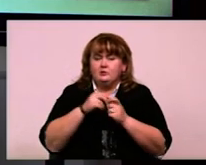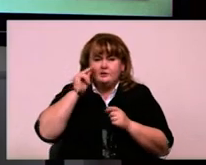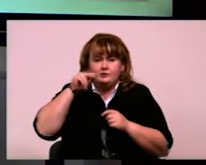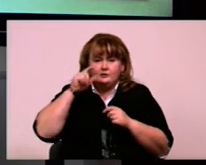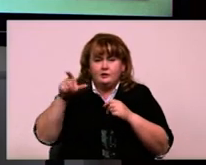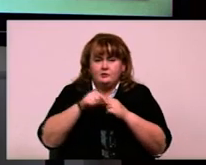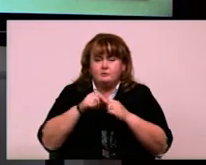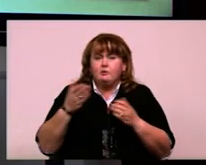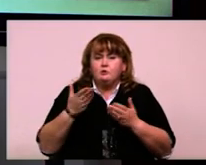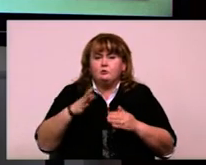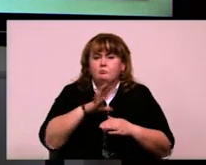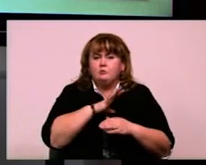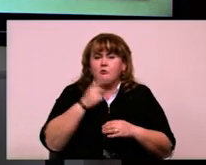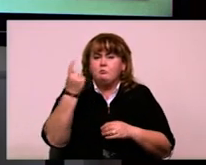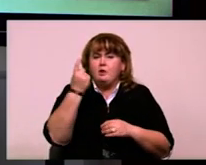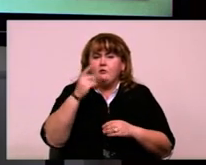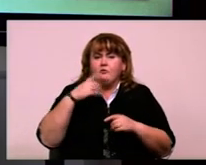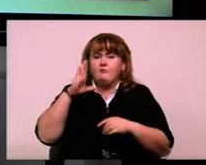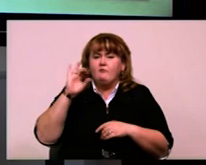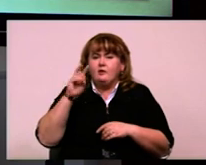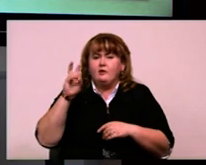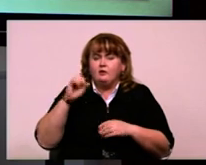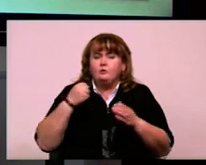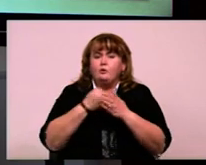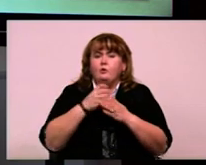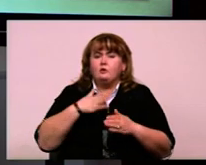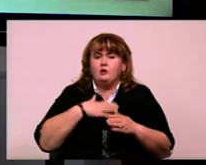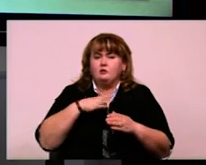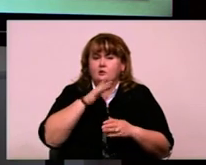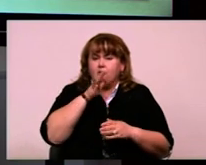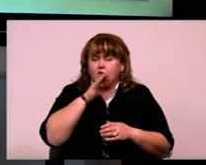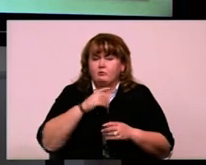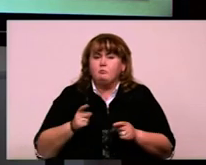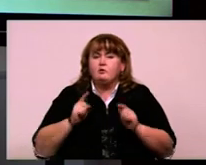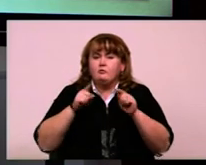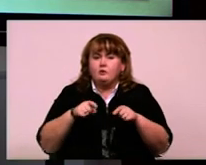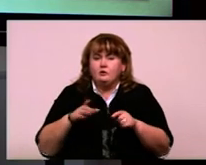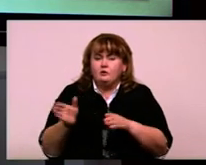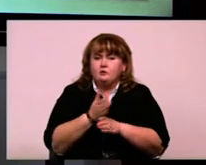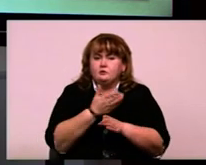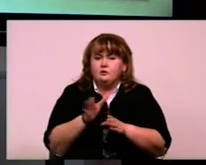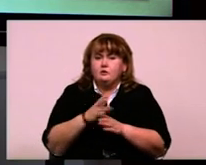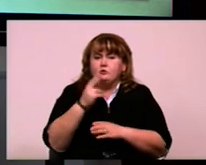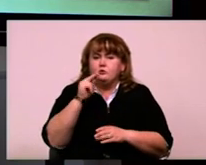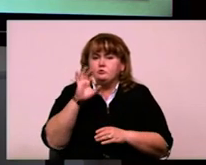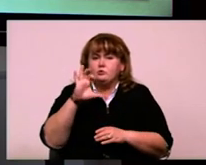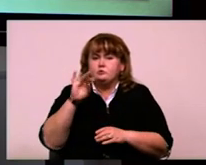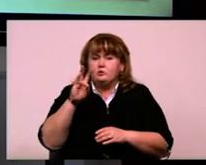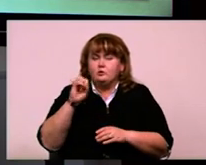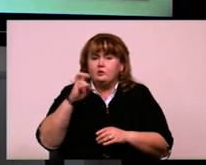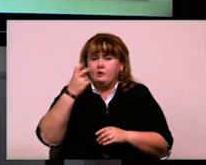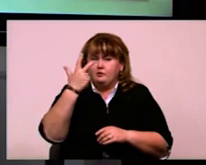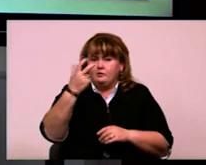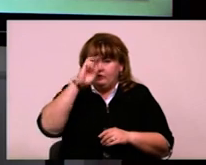китайцами, которые были в первом веке до нашей эры, привели к разделению Чосона на три